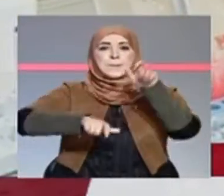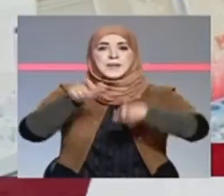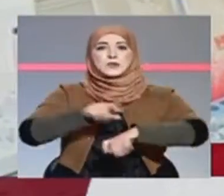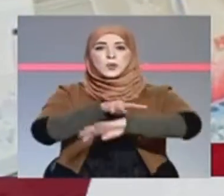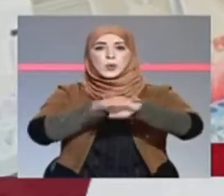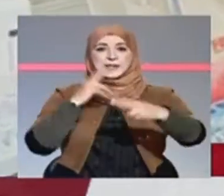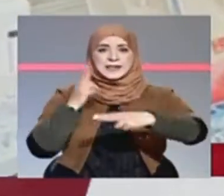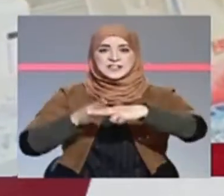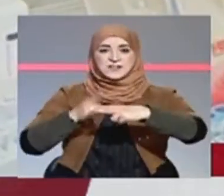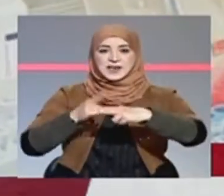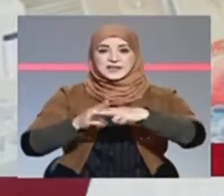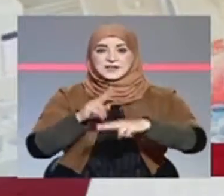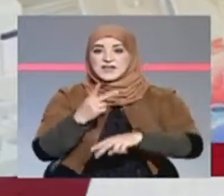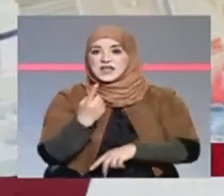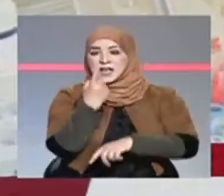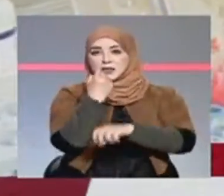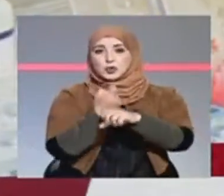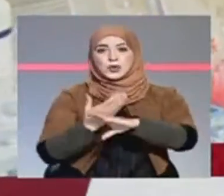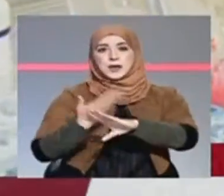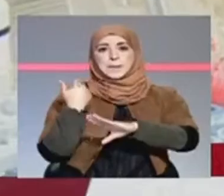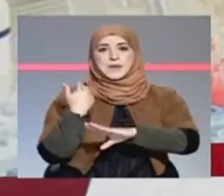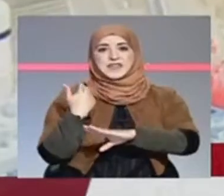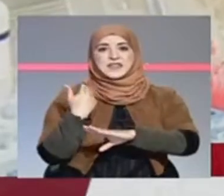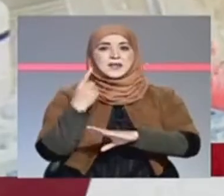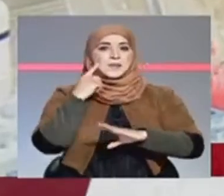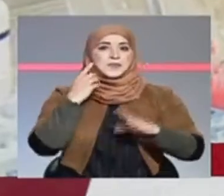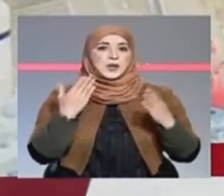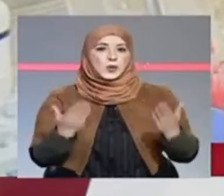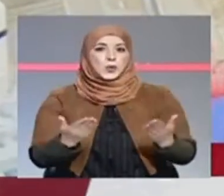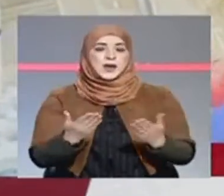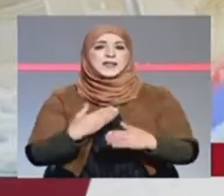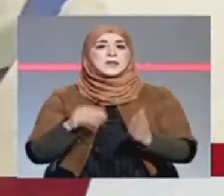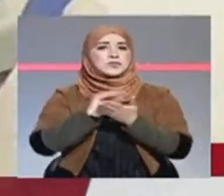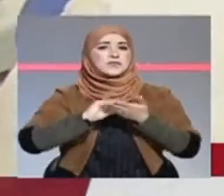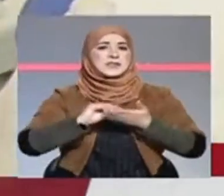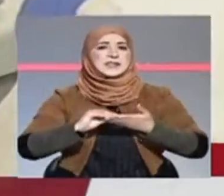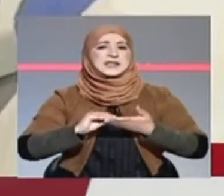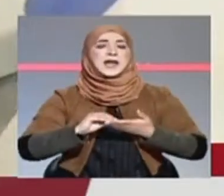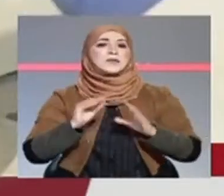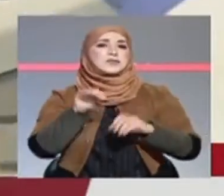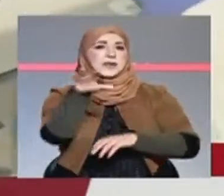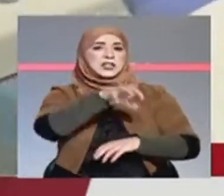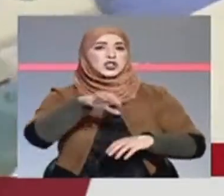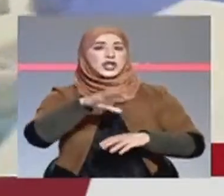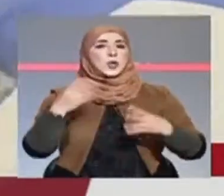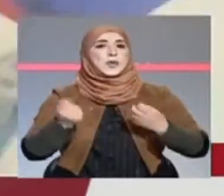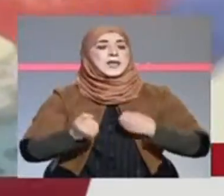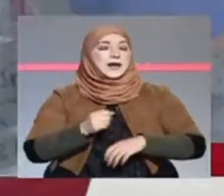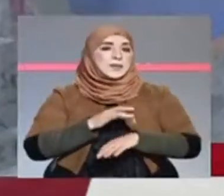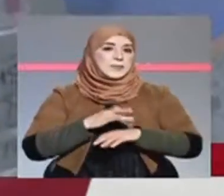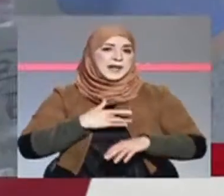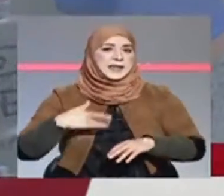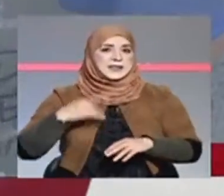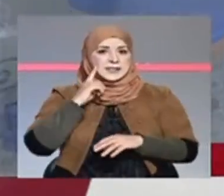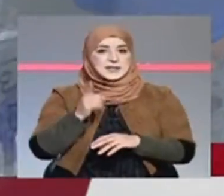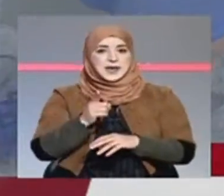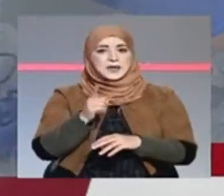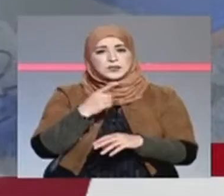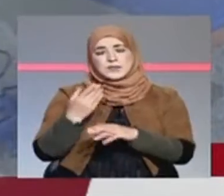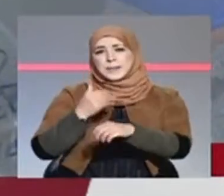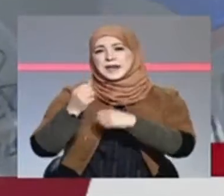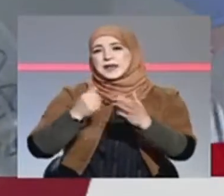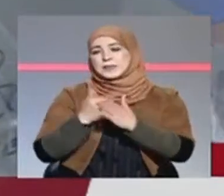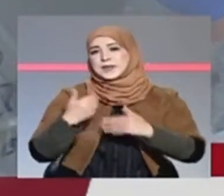الساعات الاربع والعشرين الماضيه فيما سجلت الاداره الجهويه للصحه في الساعات الثماني والاربعين الماضيه